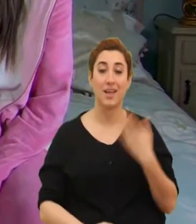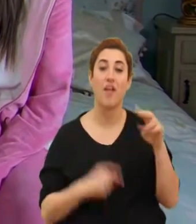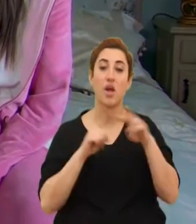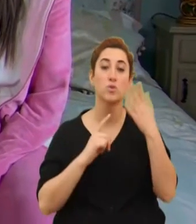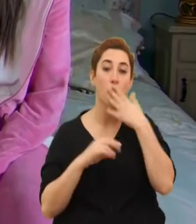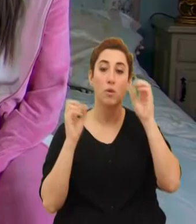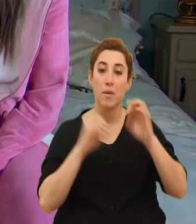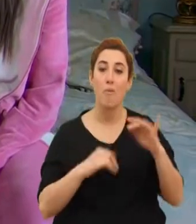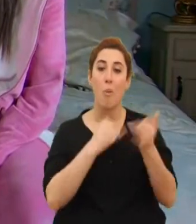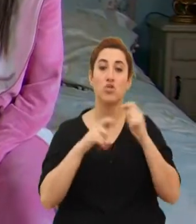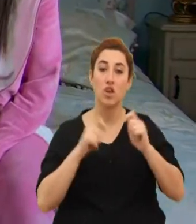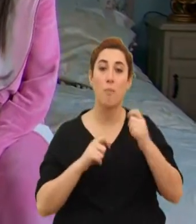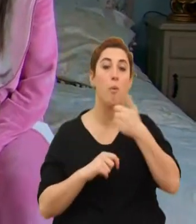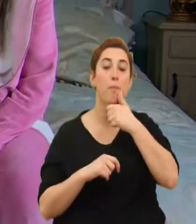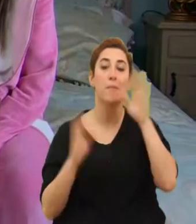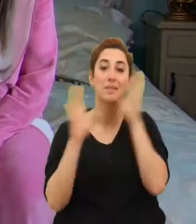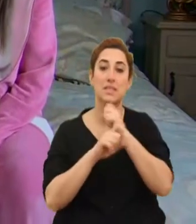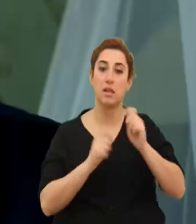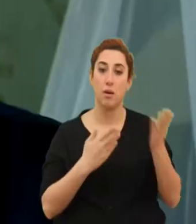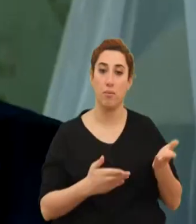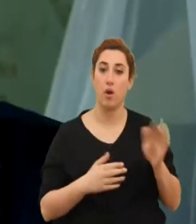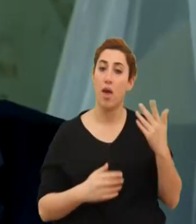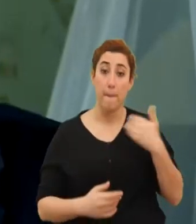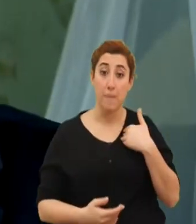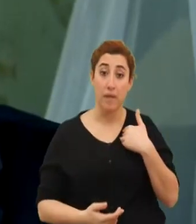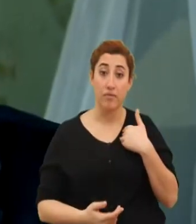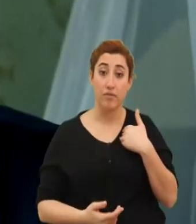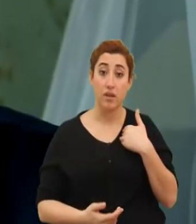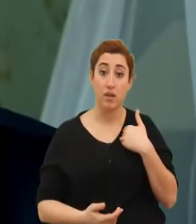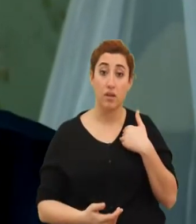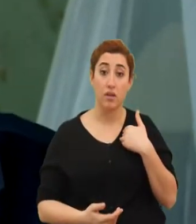Ya Nazlı okulunu bırakmış. Oyunculuk yapıyor ve babandan gizliyor.